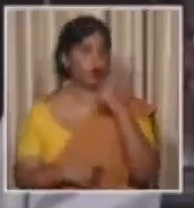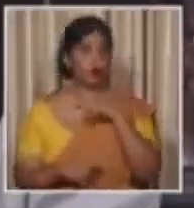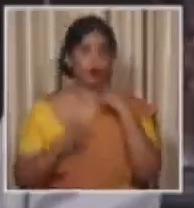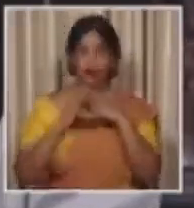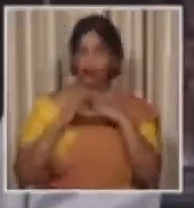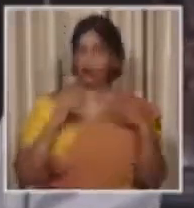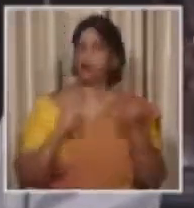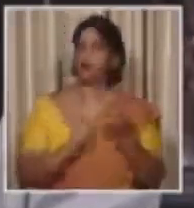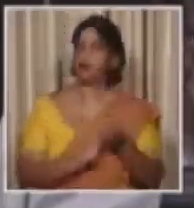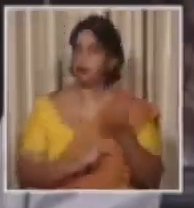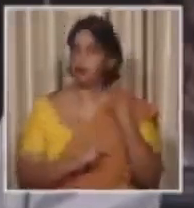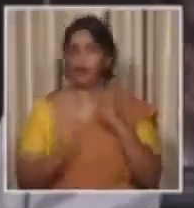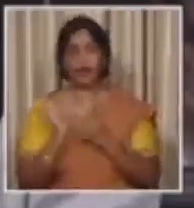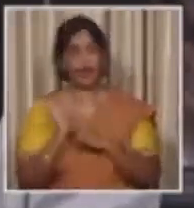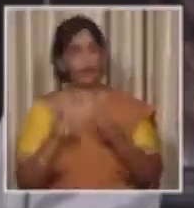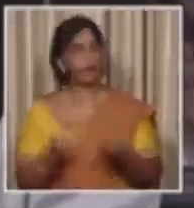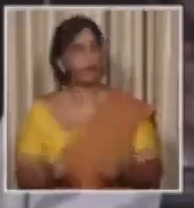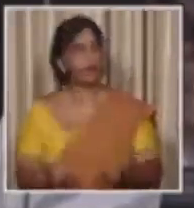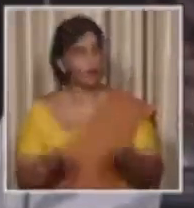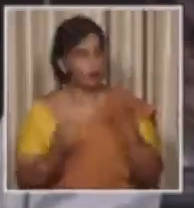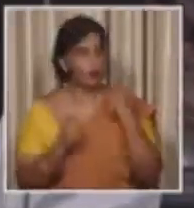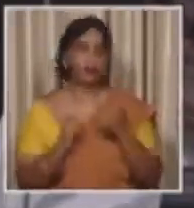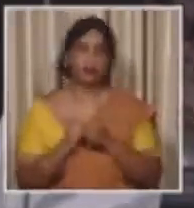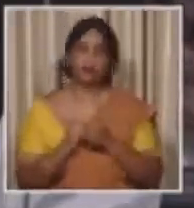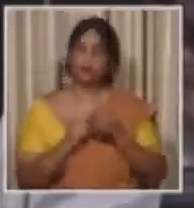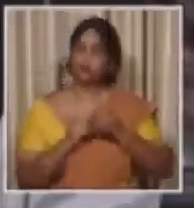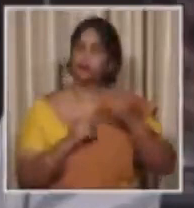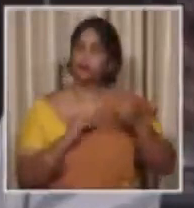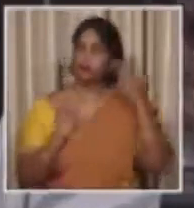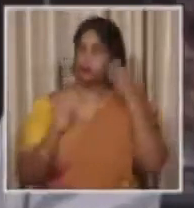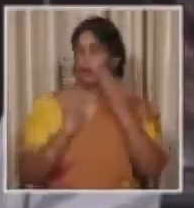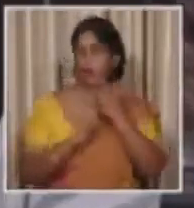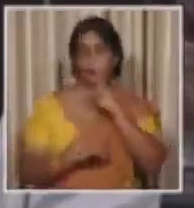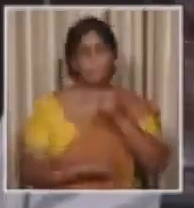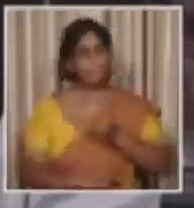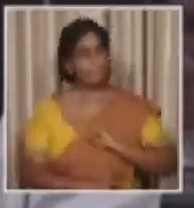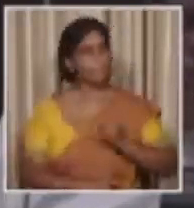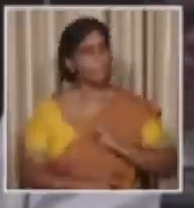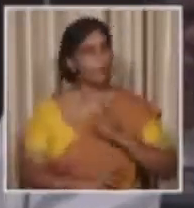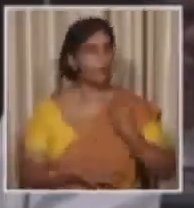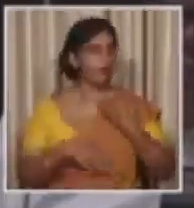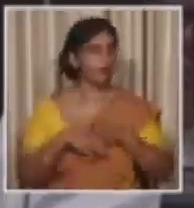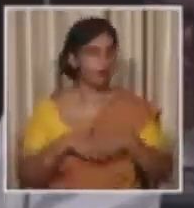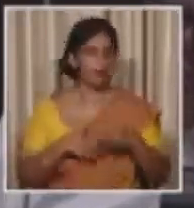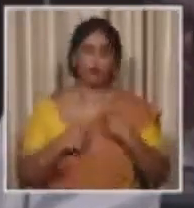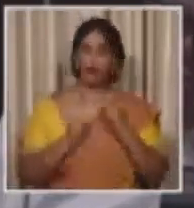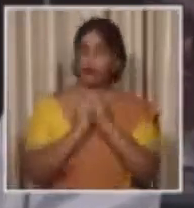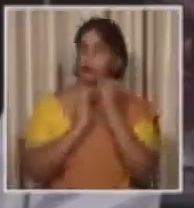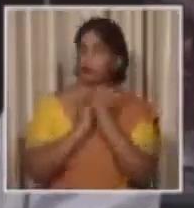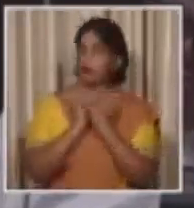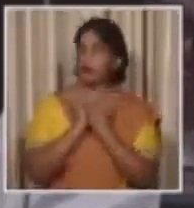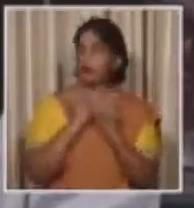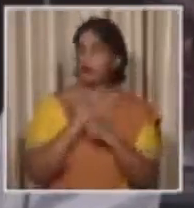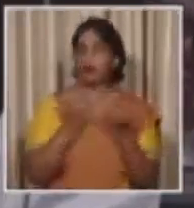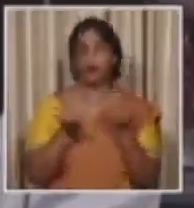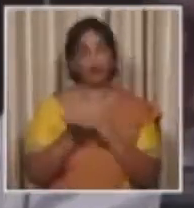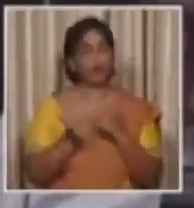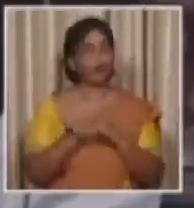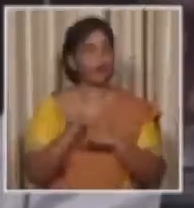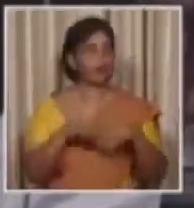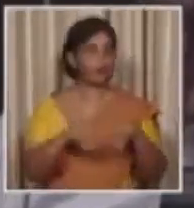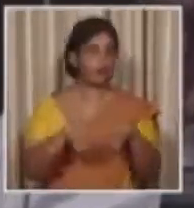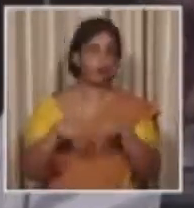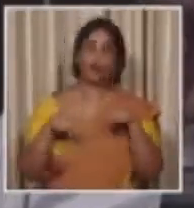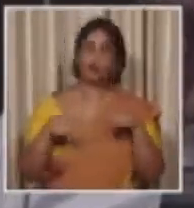ගියා. එළවලු මිල ගියා. අපි දිගින් දිගටම ඒ පිළිවෙම් බැනුම් ඇහුවා. අපි වැඩපිළික් හැදුවා නැවත එළවලු වගා කරන්න. ඊට පස්ව